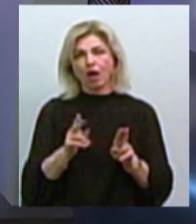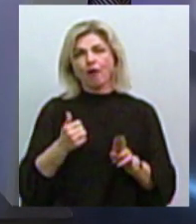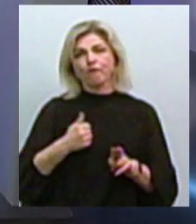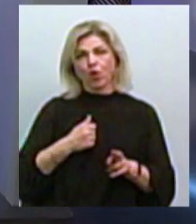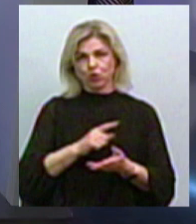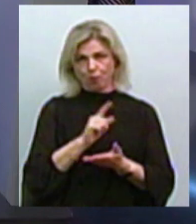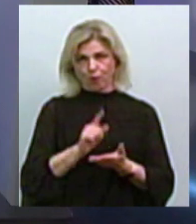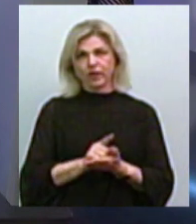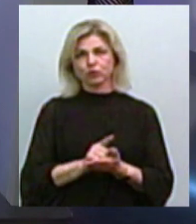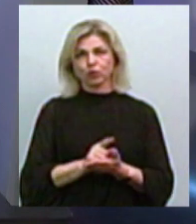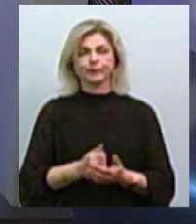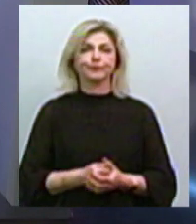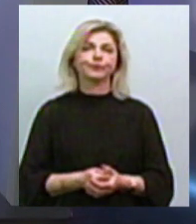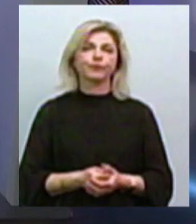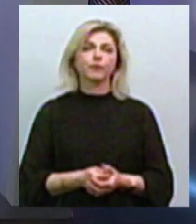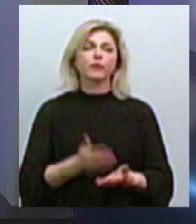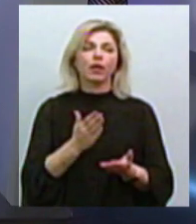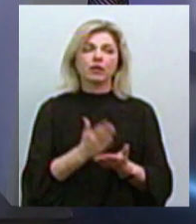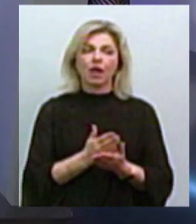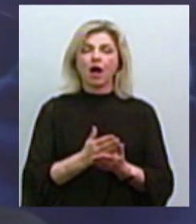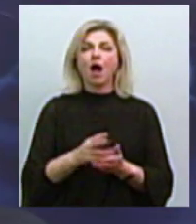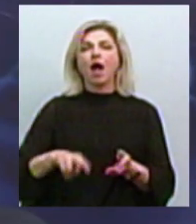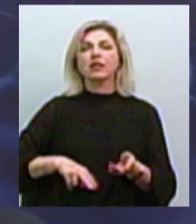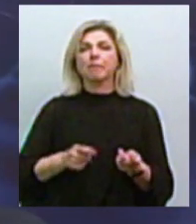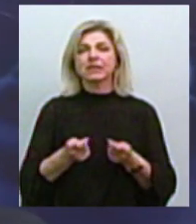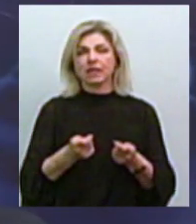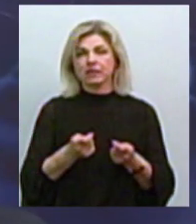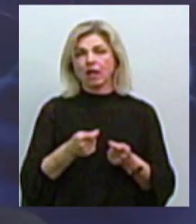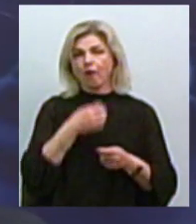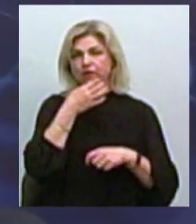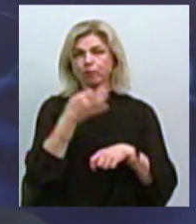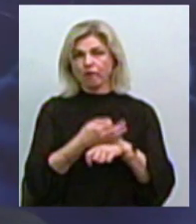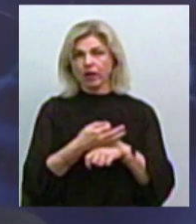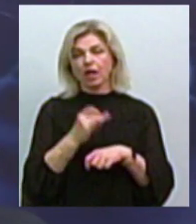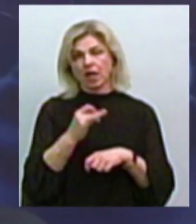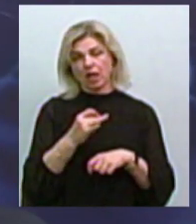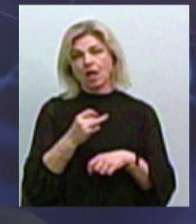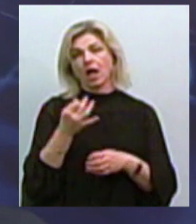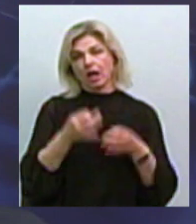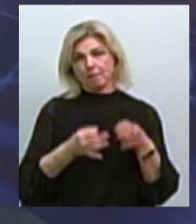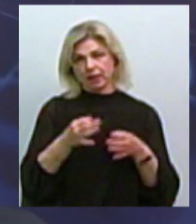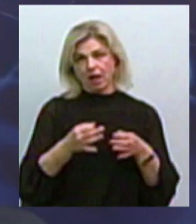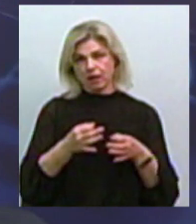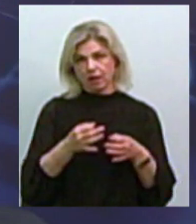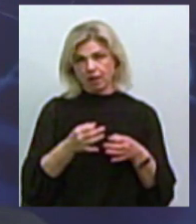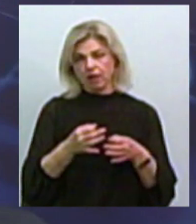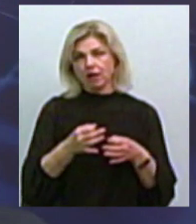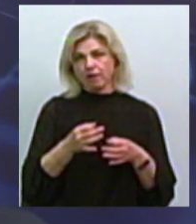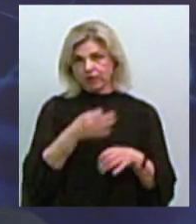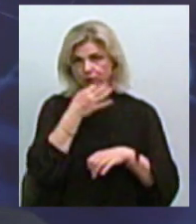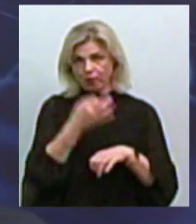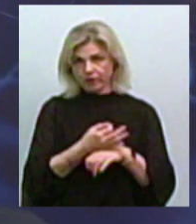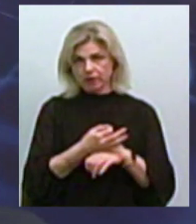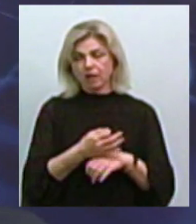так? Так, так. Є адміністративна відповідальність, яка ще є, Сергій? Є кримінальна відповідальність. Адміністративна відповідальність – це